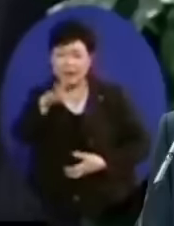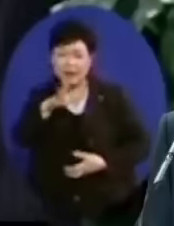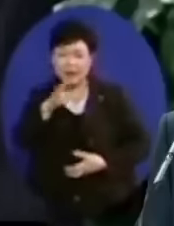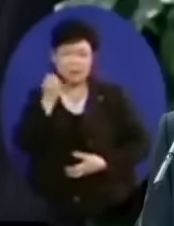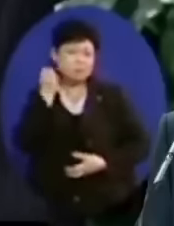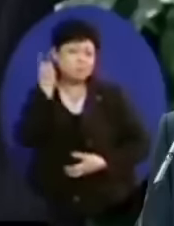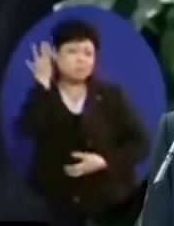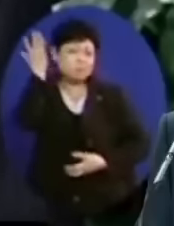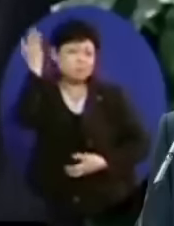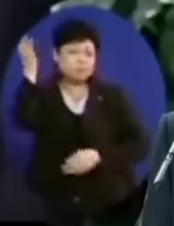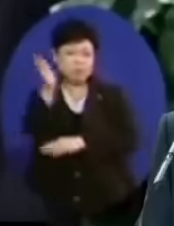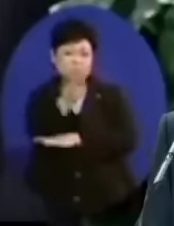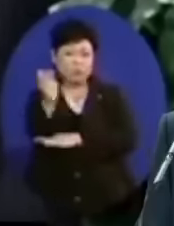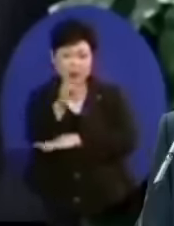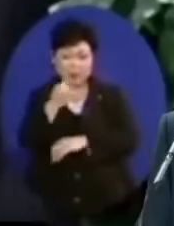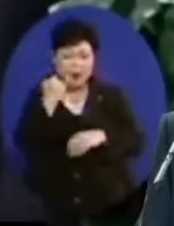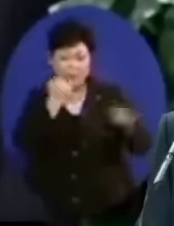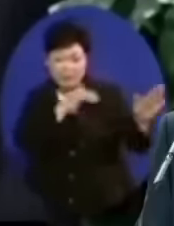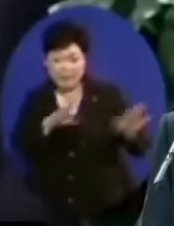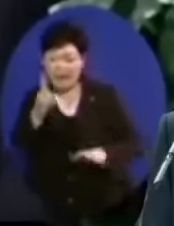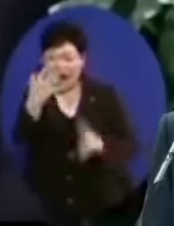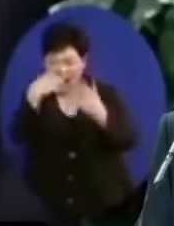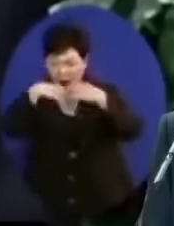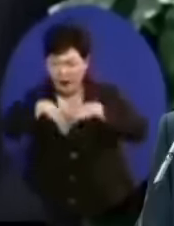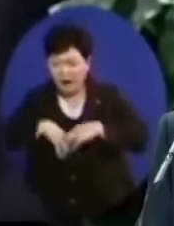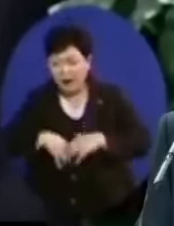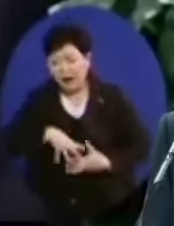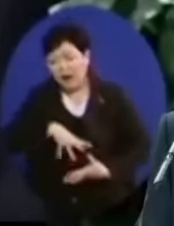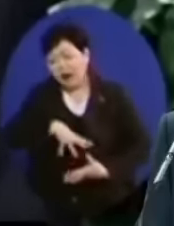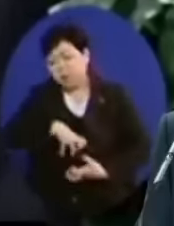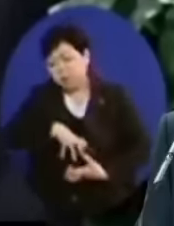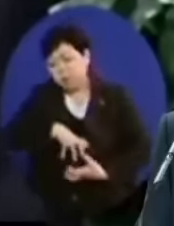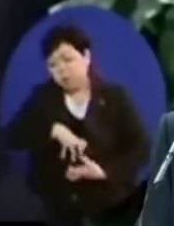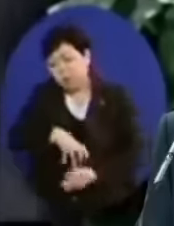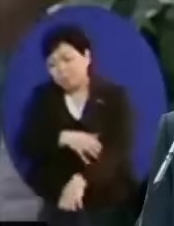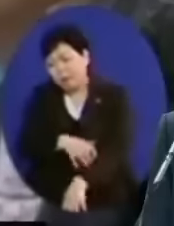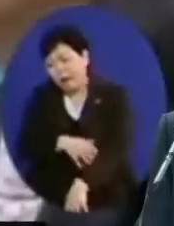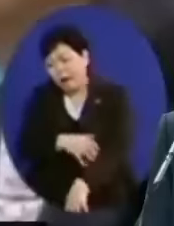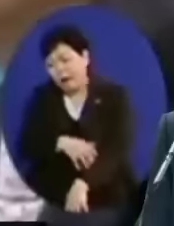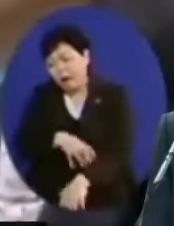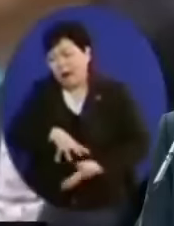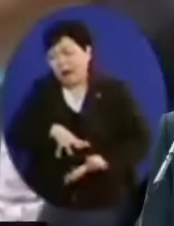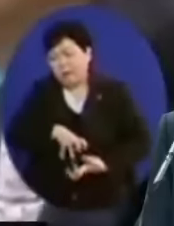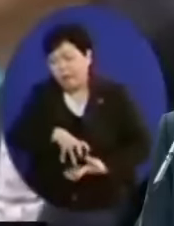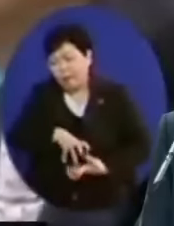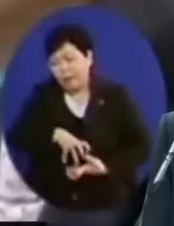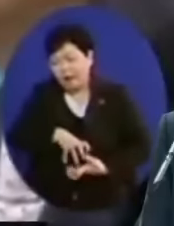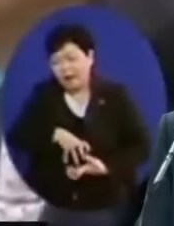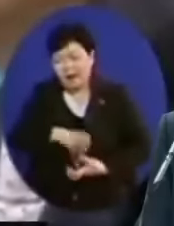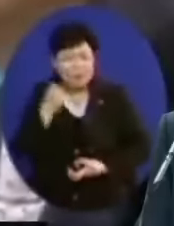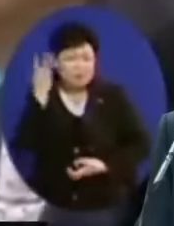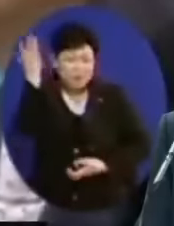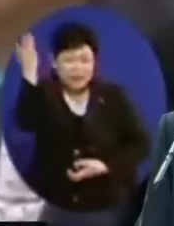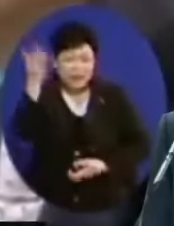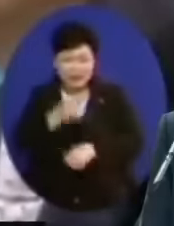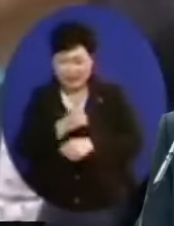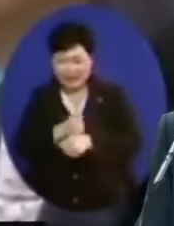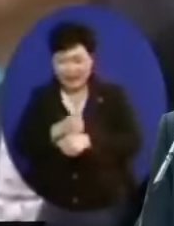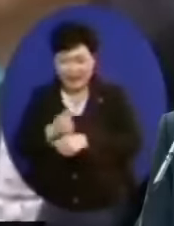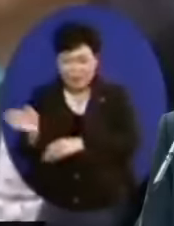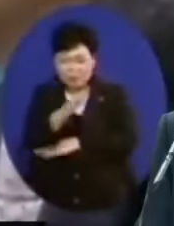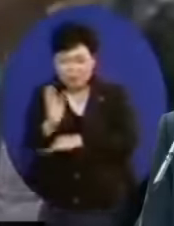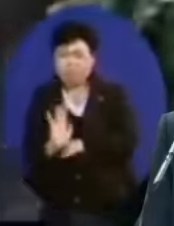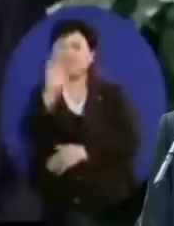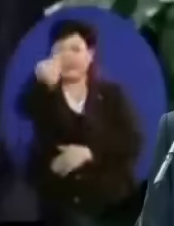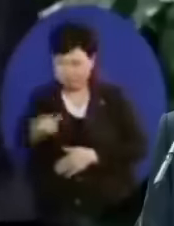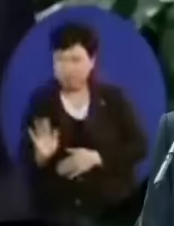뭐 바다에 떨어진 것 하나 먹었더니만 소화불량증이 걸려서 견디지 못하니까 물으로 올라갔다가 내려왔다가